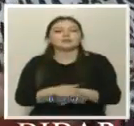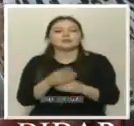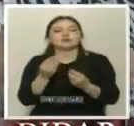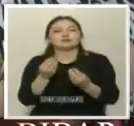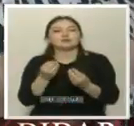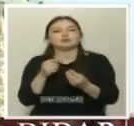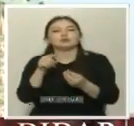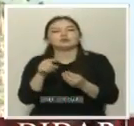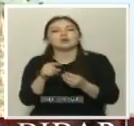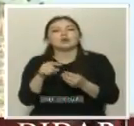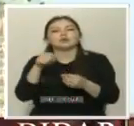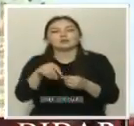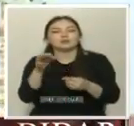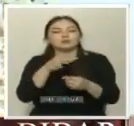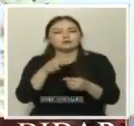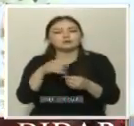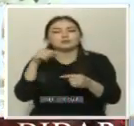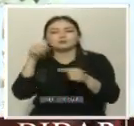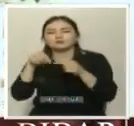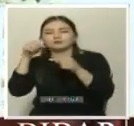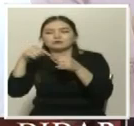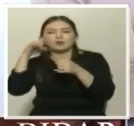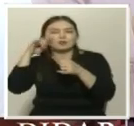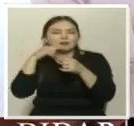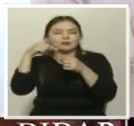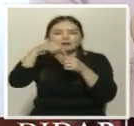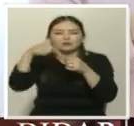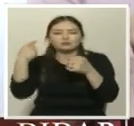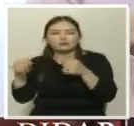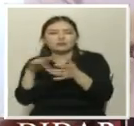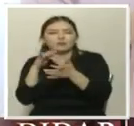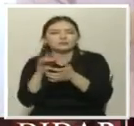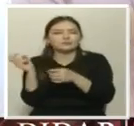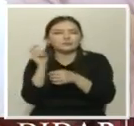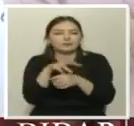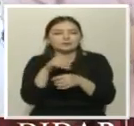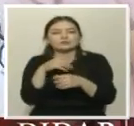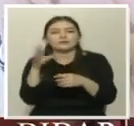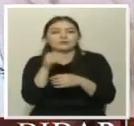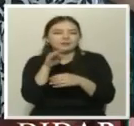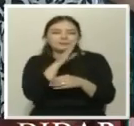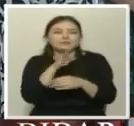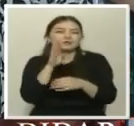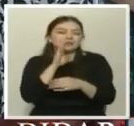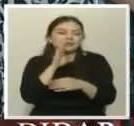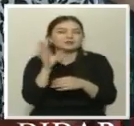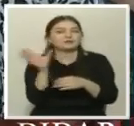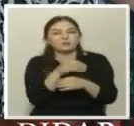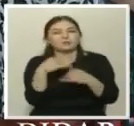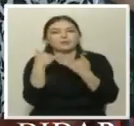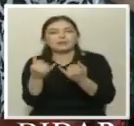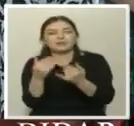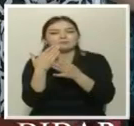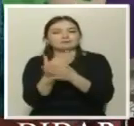бірлестігі ұйымдастырды. Өңіріміздің түкпір-түкпірінен келген 50-ден астам анаға түрлі сыйлықтар үлестіріліп, құрмет көрсетілді. Айта кетейік, ерекше